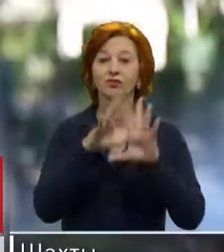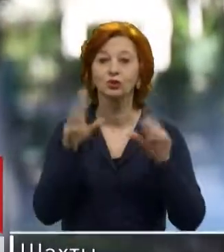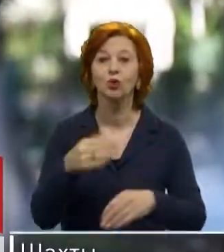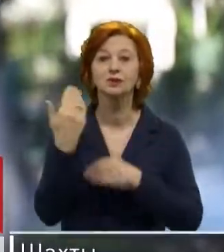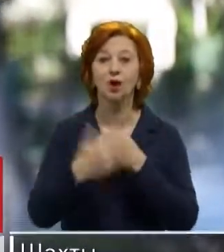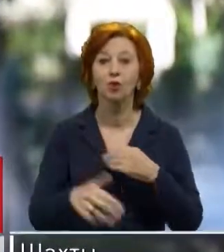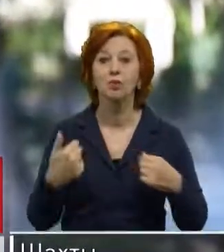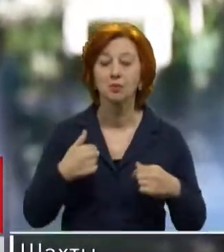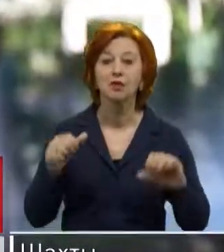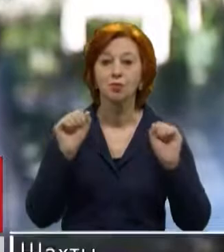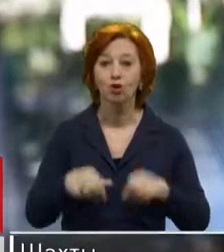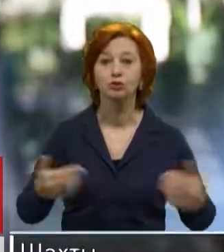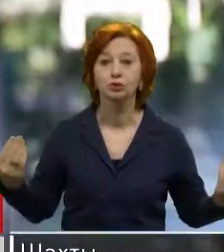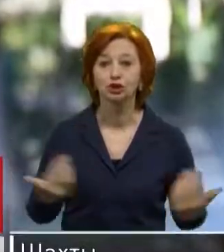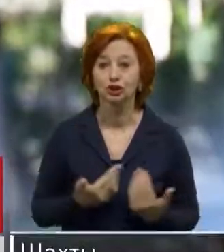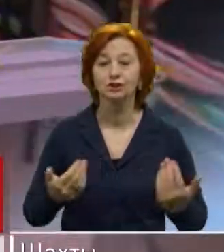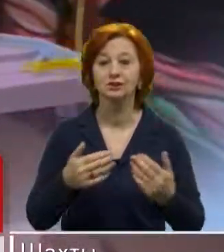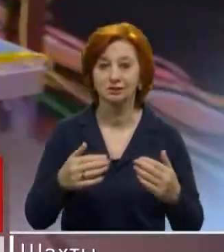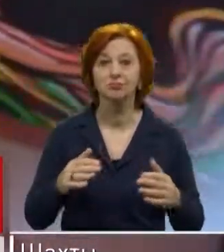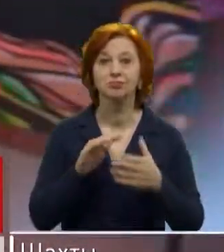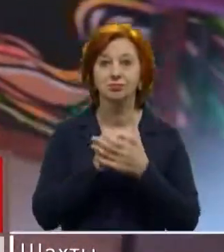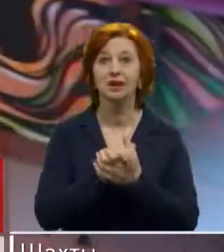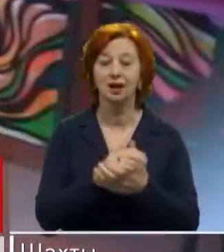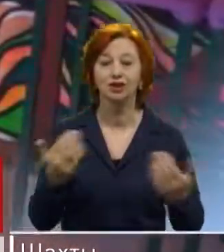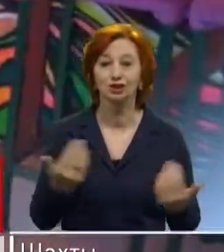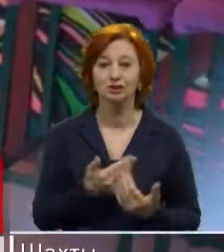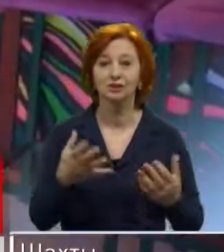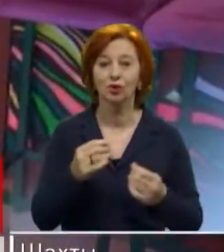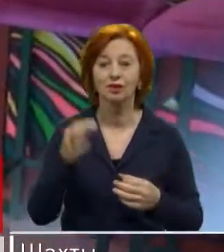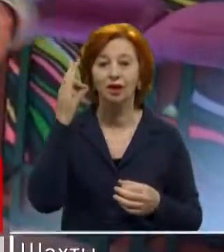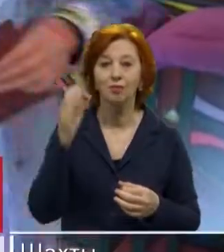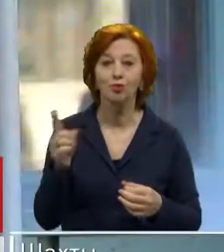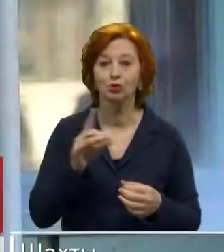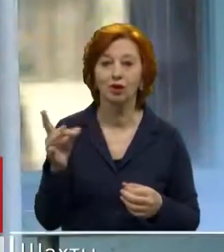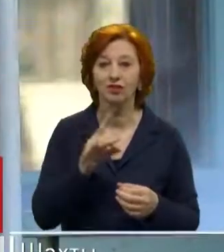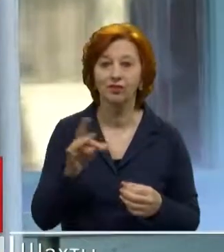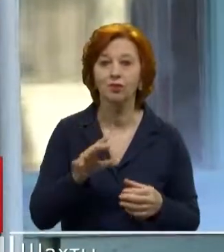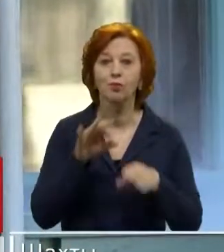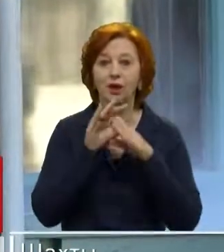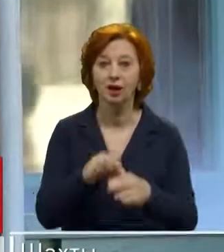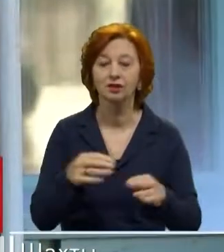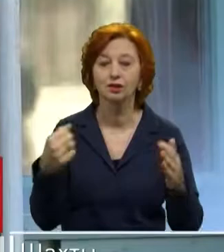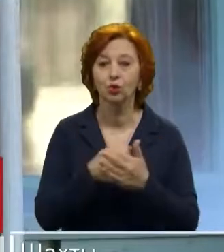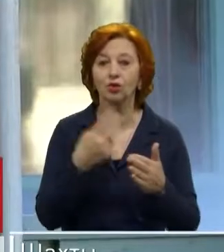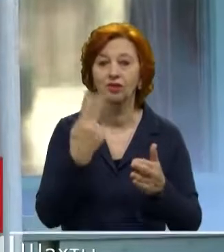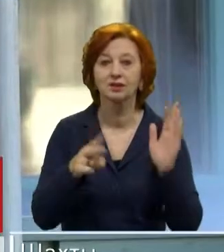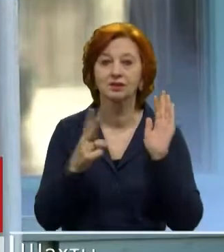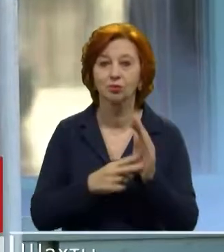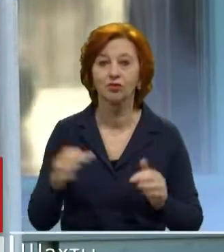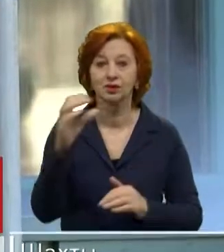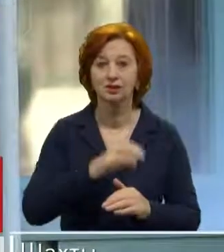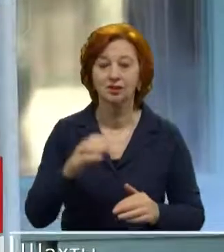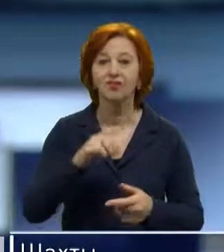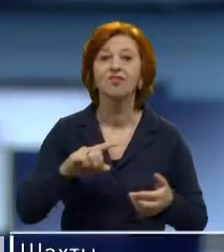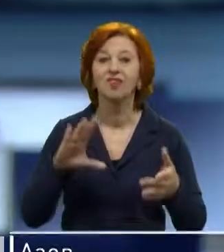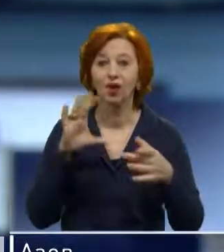жить мирной жизнью и не бояться больше обстрелов. Напомню, референдумы будут проходить до 27 сентября включительно.